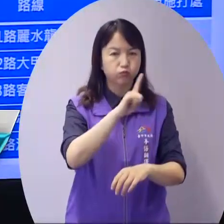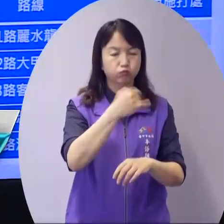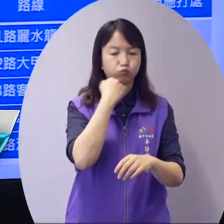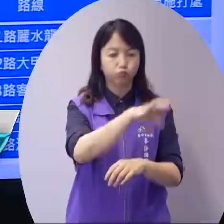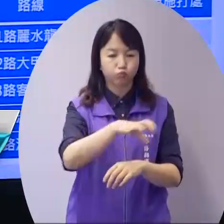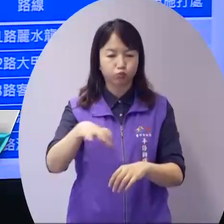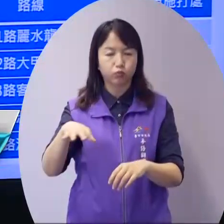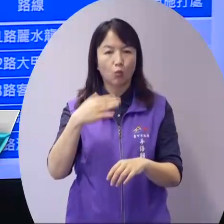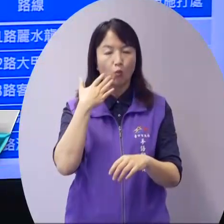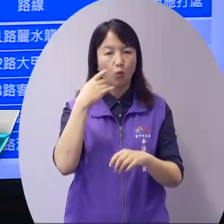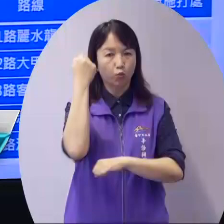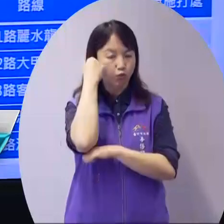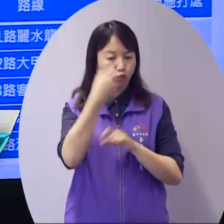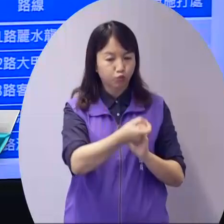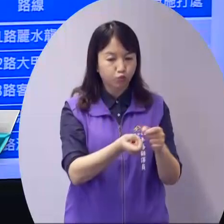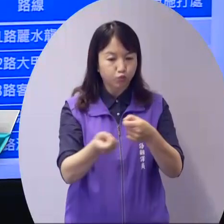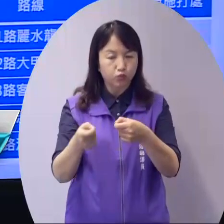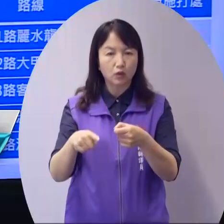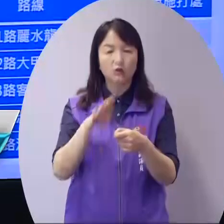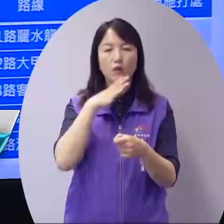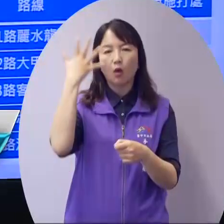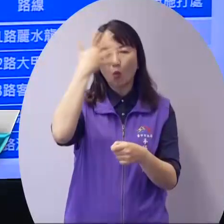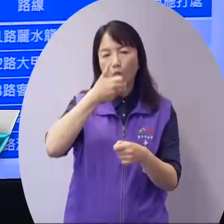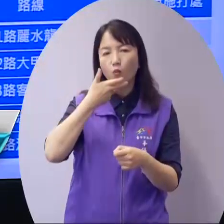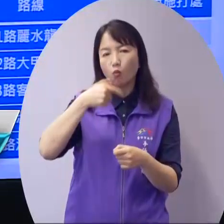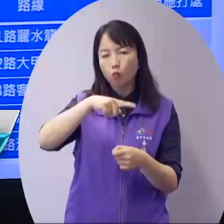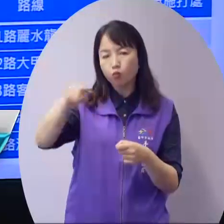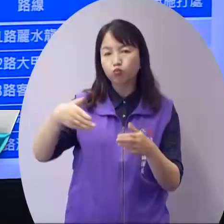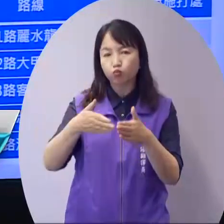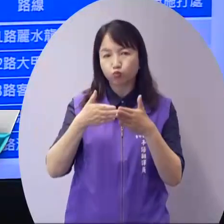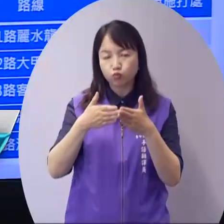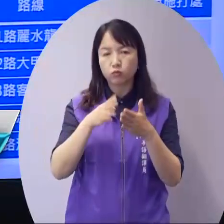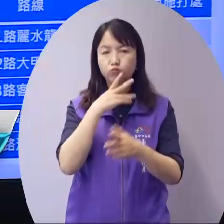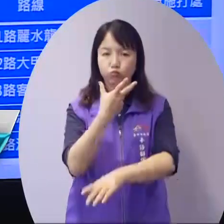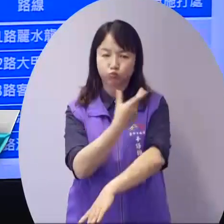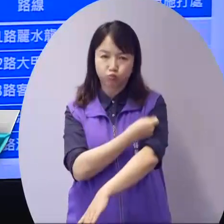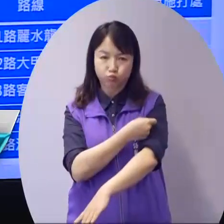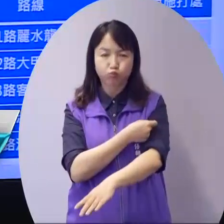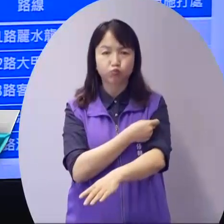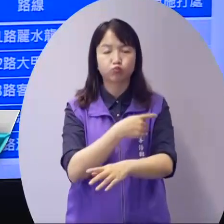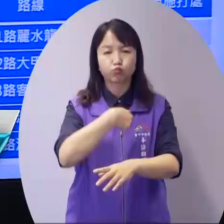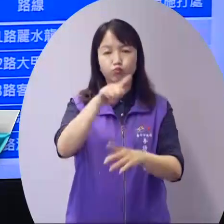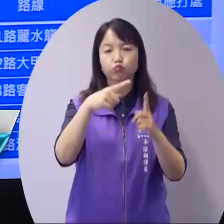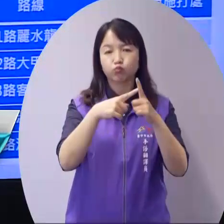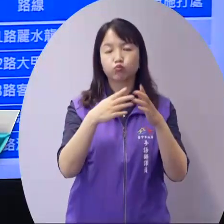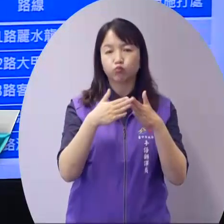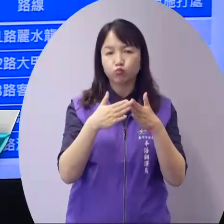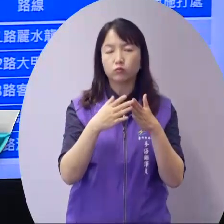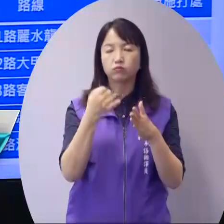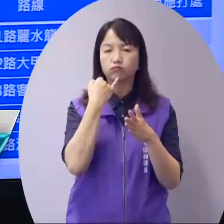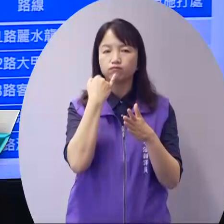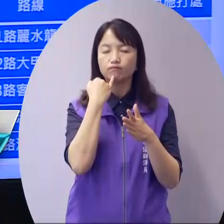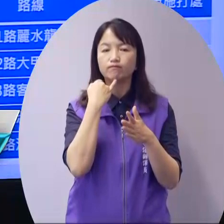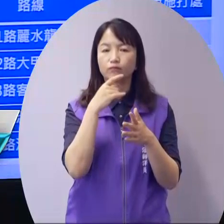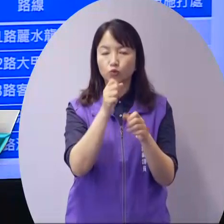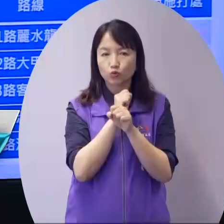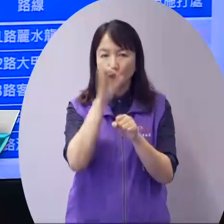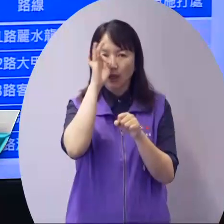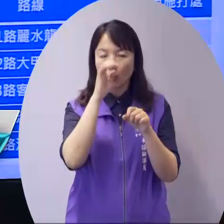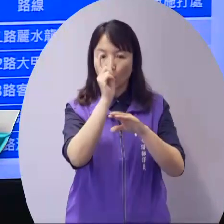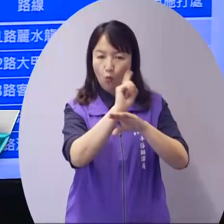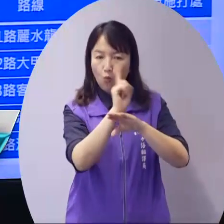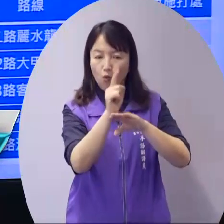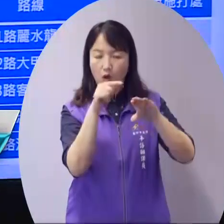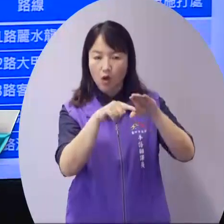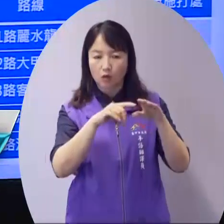区里面的民众长者因为有这个施打疫苗的需要，事实上大家可以稍微注意一下小黄